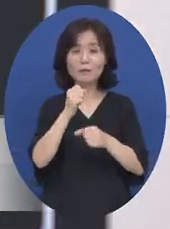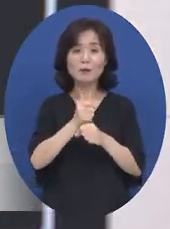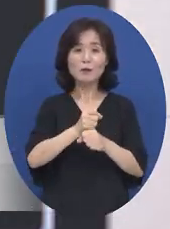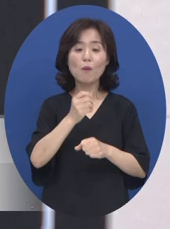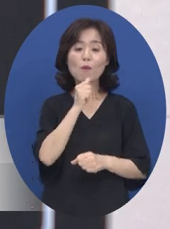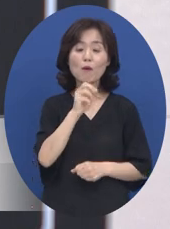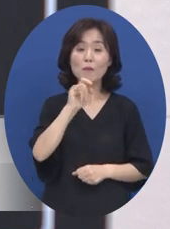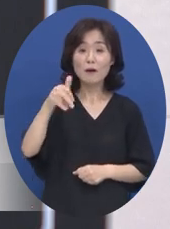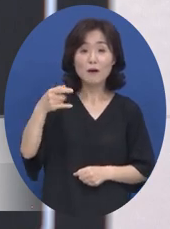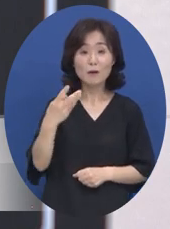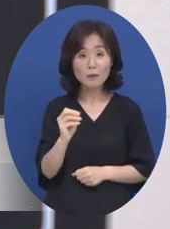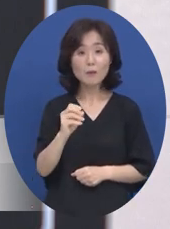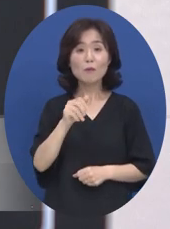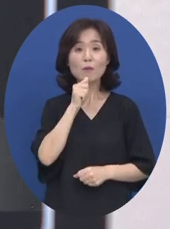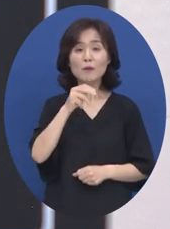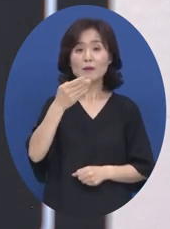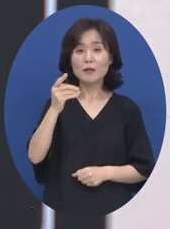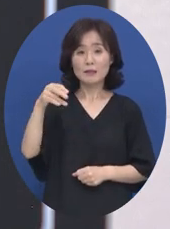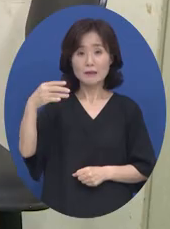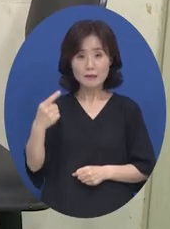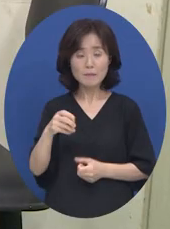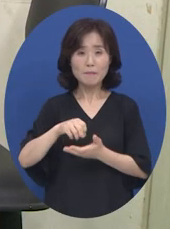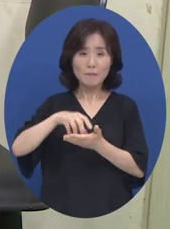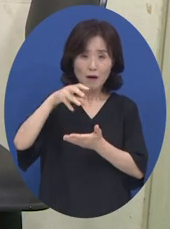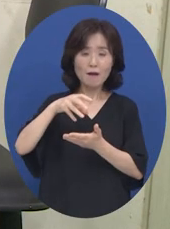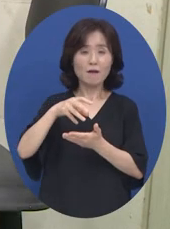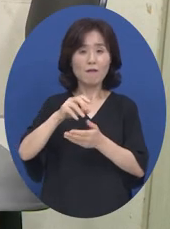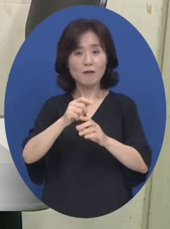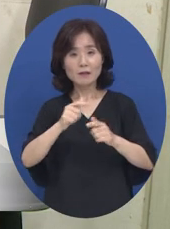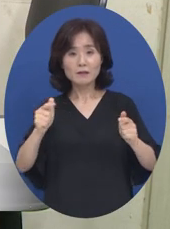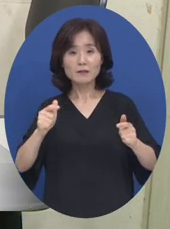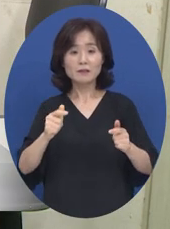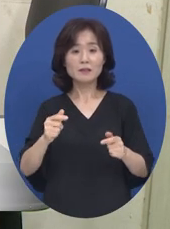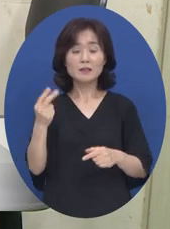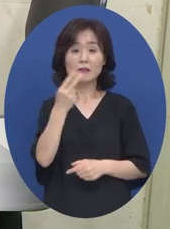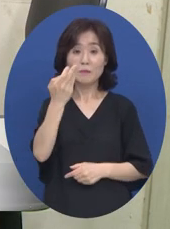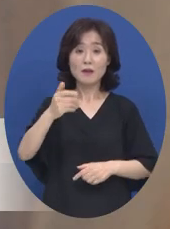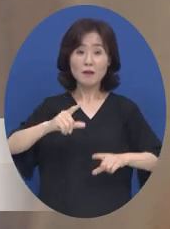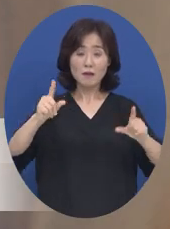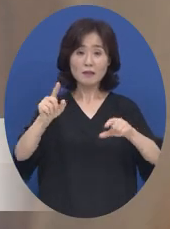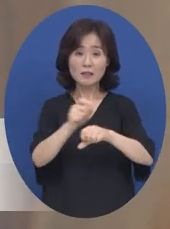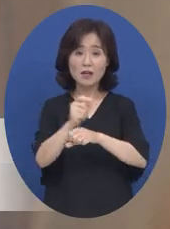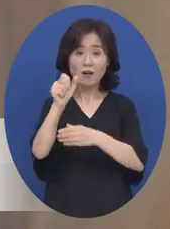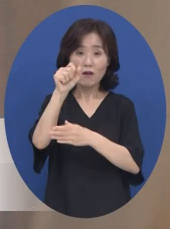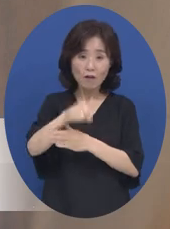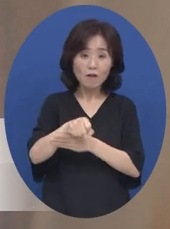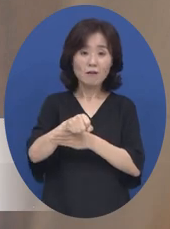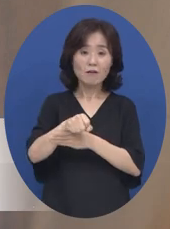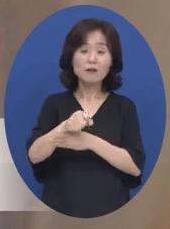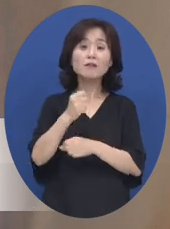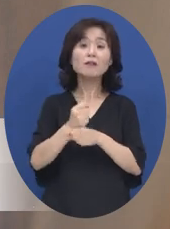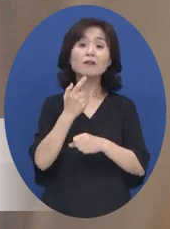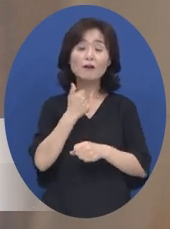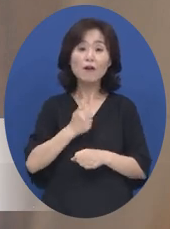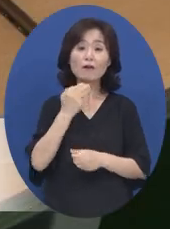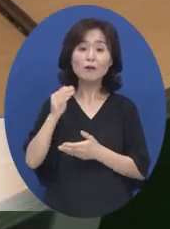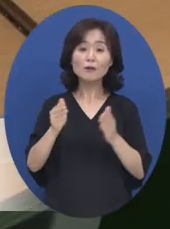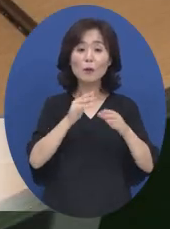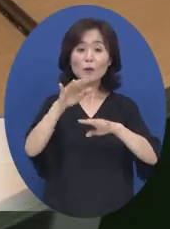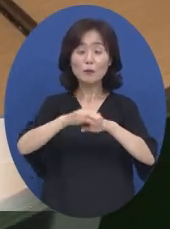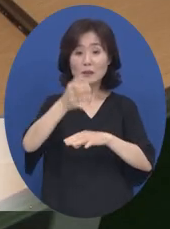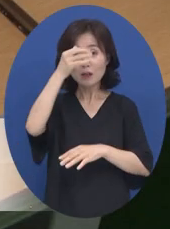등 콩을 활용한 제과 제빵 제품들. 지난 2018년 특허 출원한 경기도 농업기술원의 제조 기술을